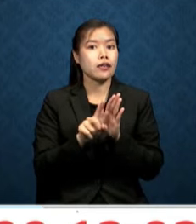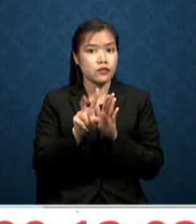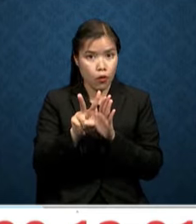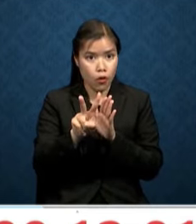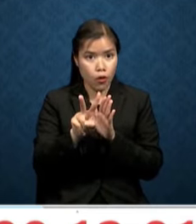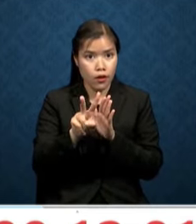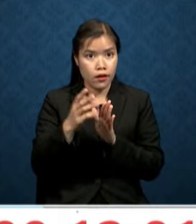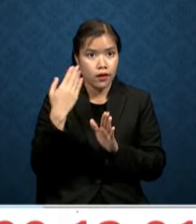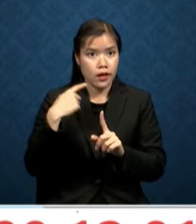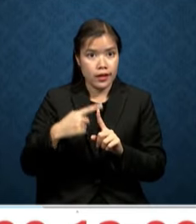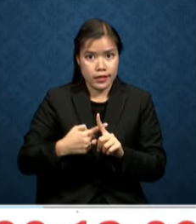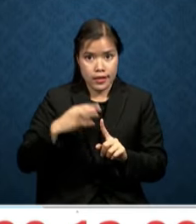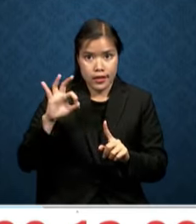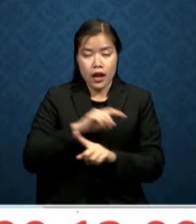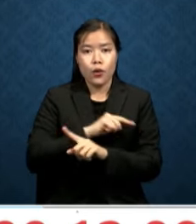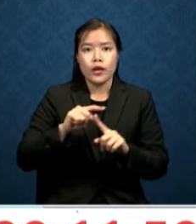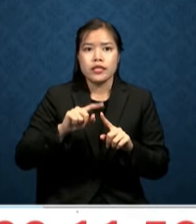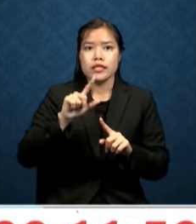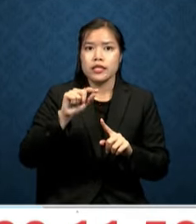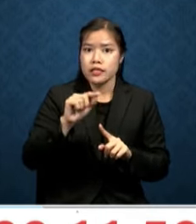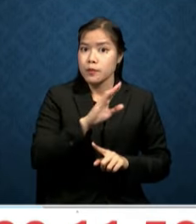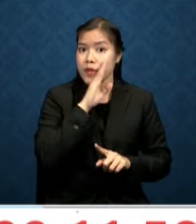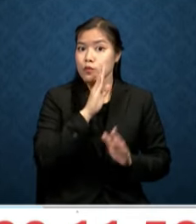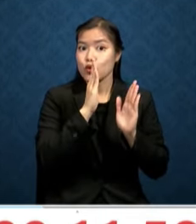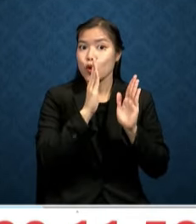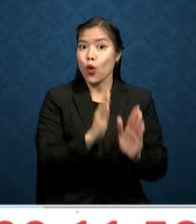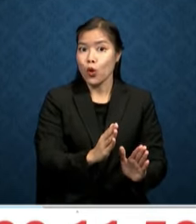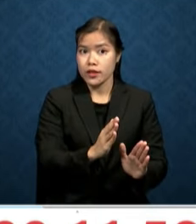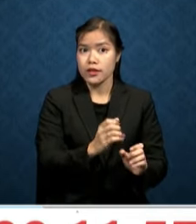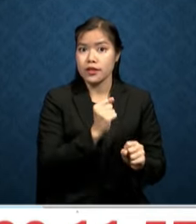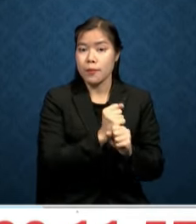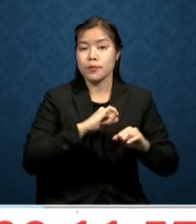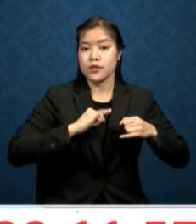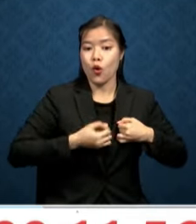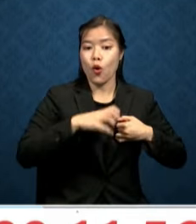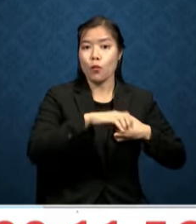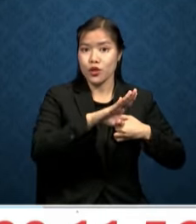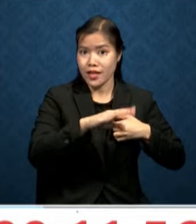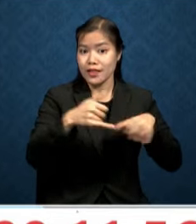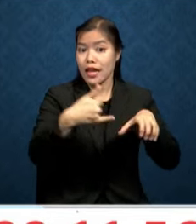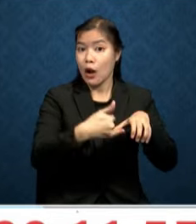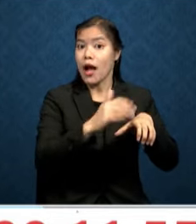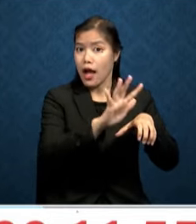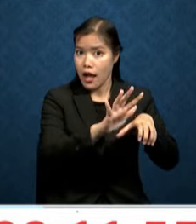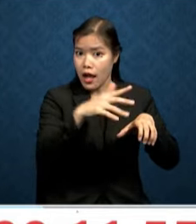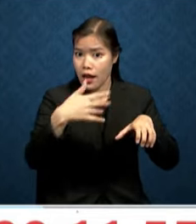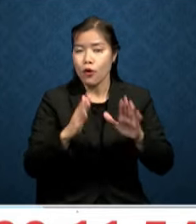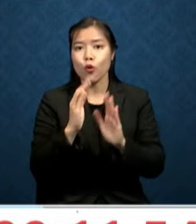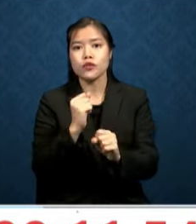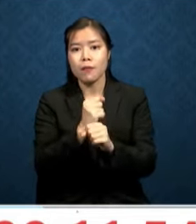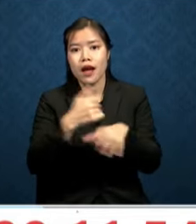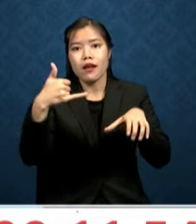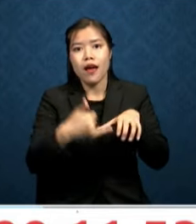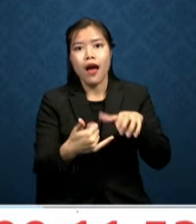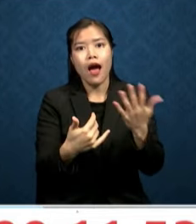ายนนะครับถ้าหากว่าฝ่ายนายจ้างมานะฮะ1ฝ่าย5คนเต็มฝ่ายลูกจ้างมาเต็มฝ่ายข้าราช